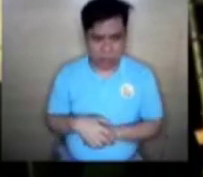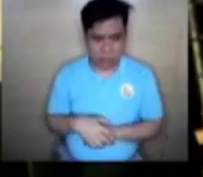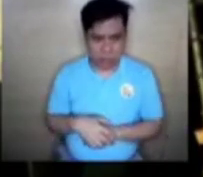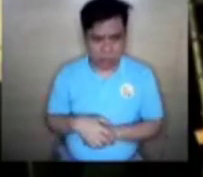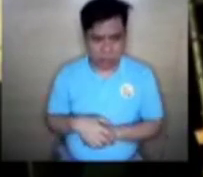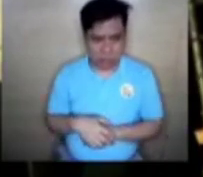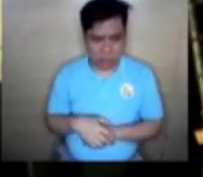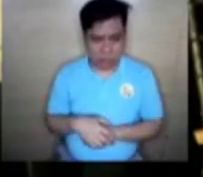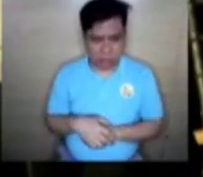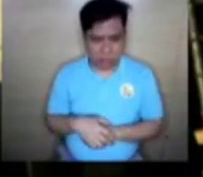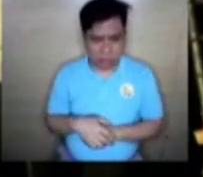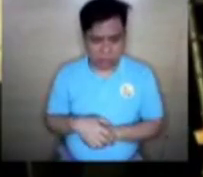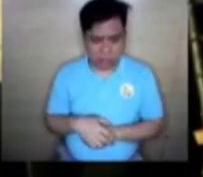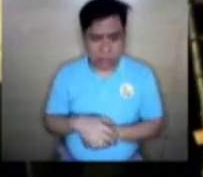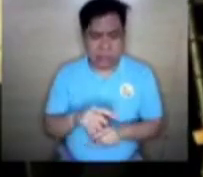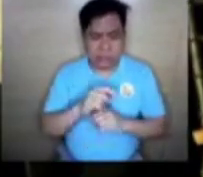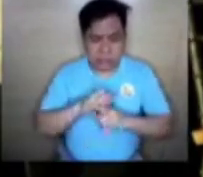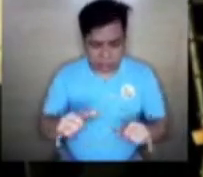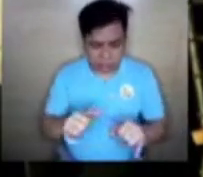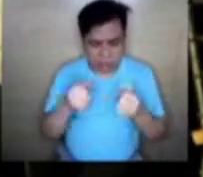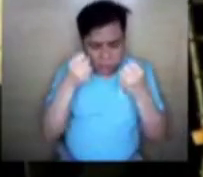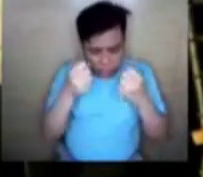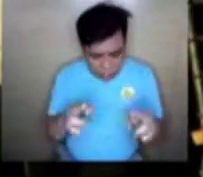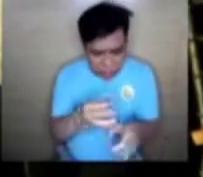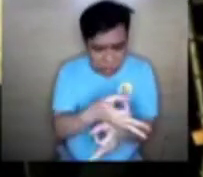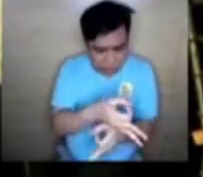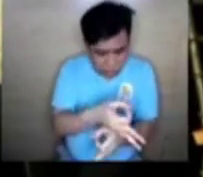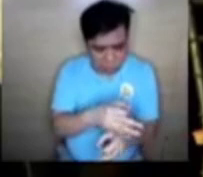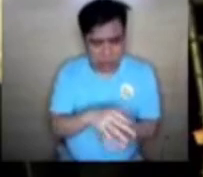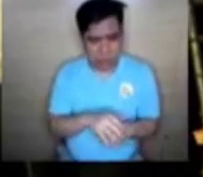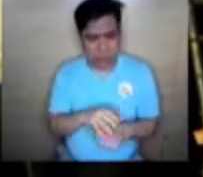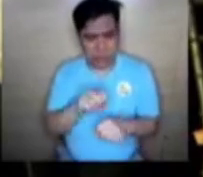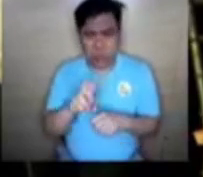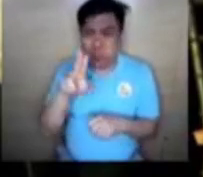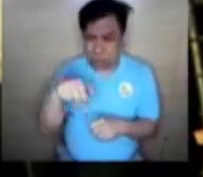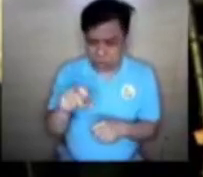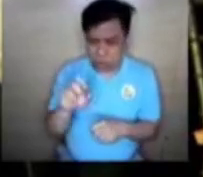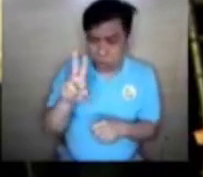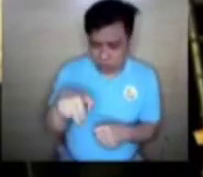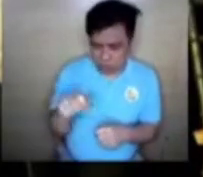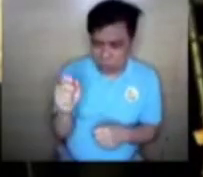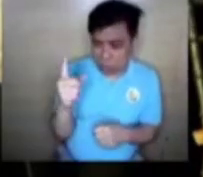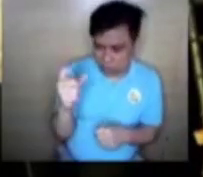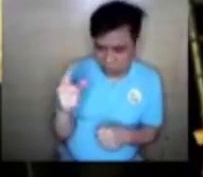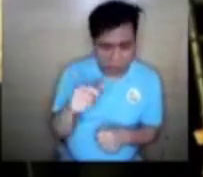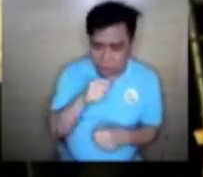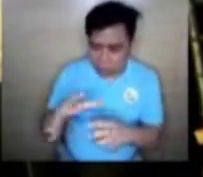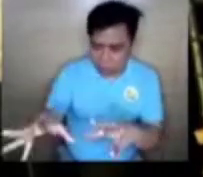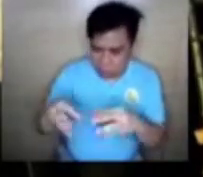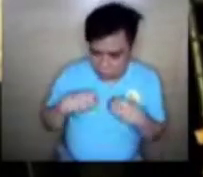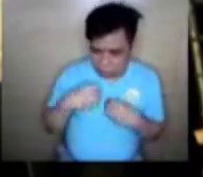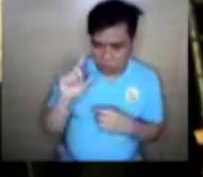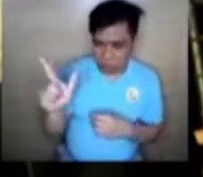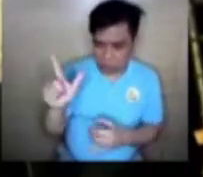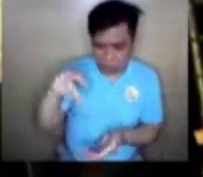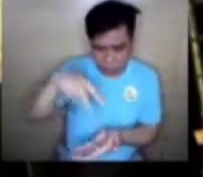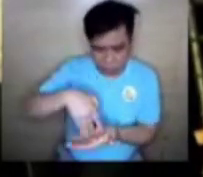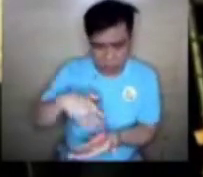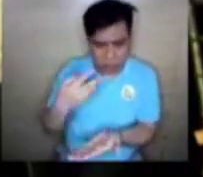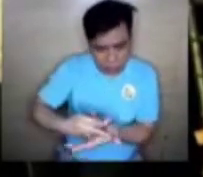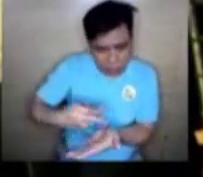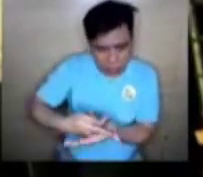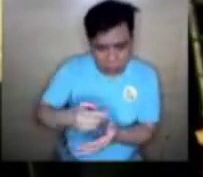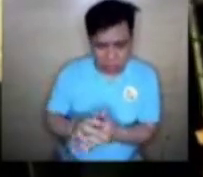na Sir Rick ang nag-ayos nun. Yung iba sa kanila, 2011 pa yung demolisyon, hindi nila natanggap yung 20,000 pesos lang naman na